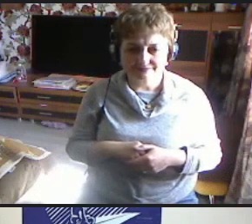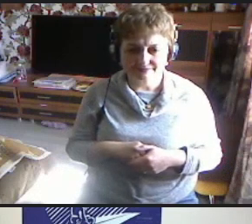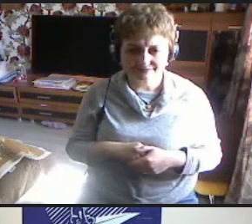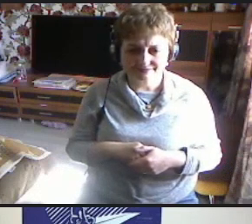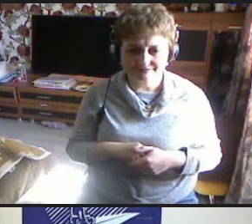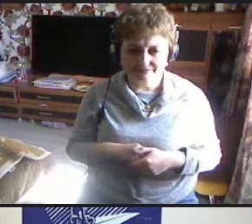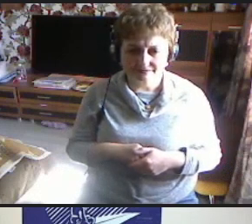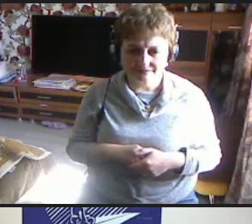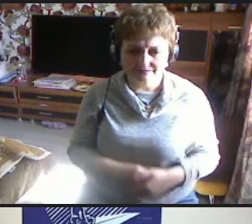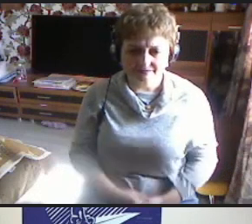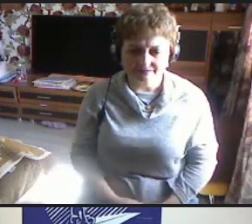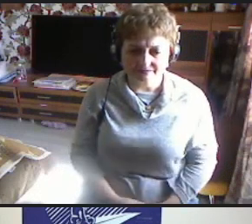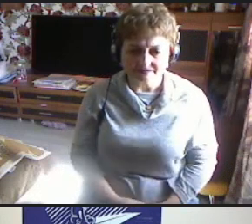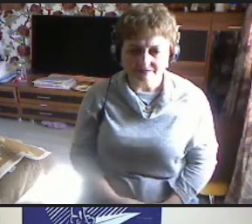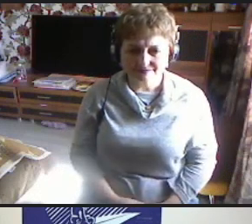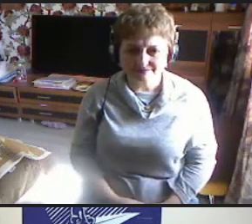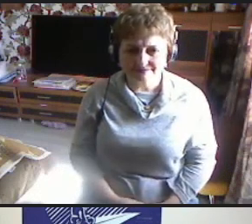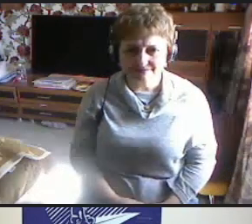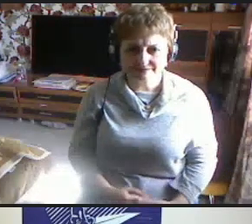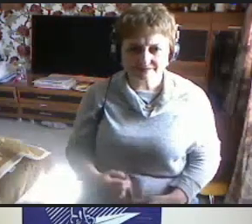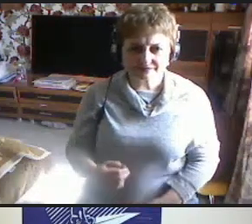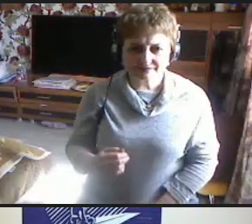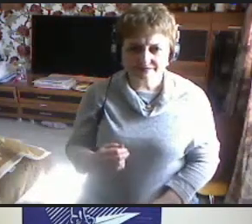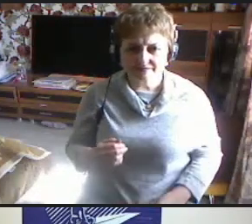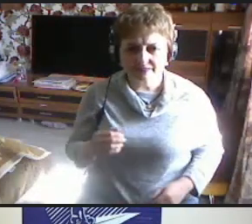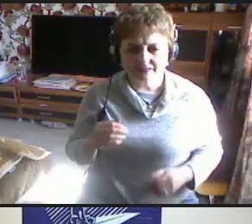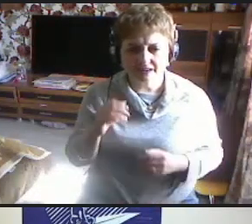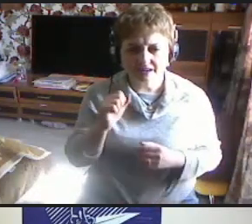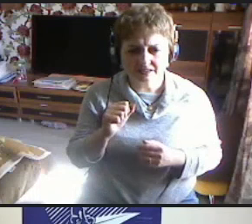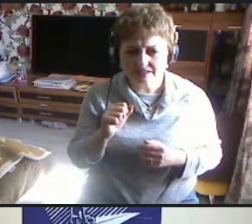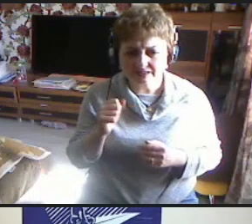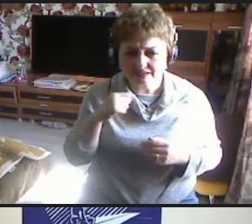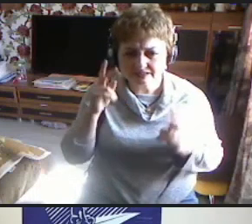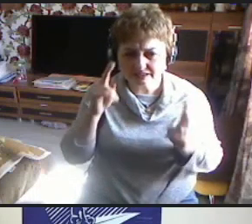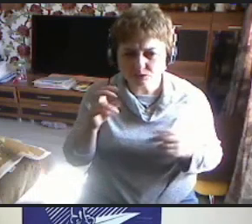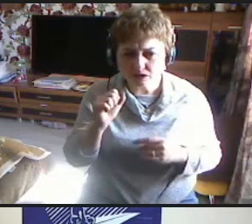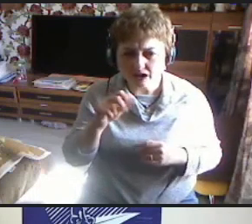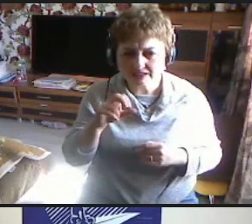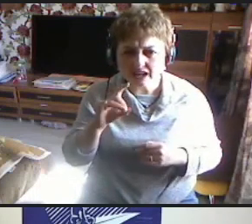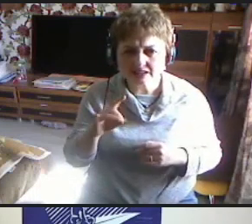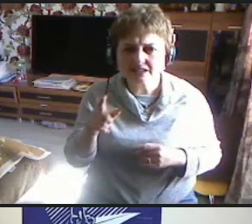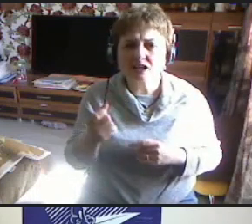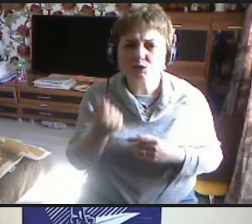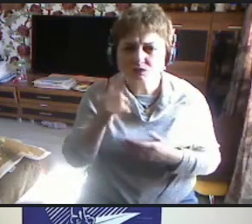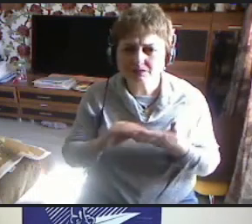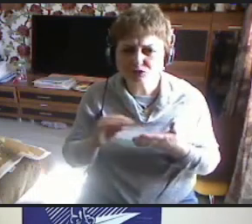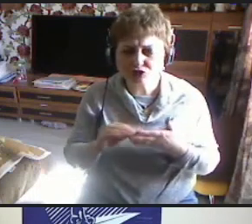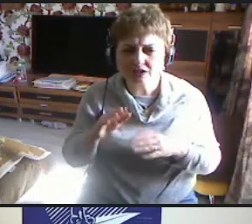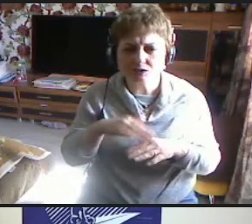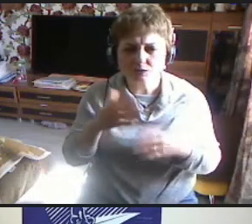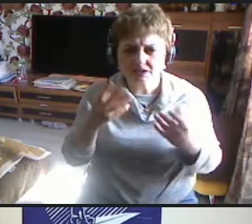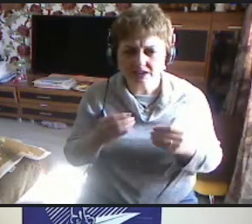понравилось. Так, сейчас. Добрый Александр Бесид. Не знаю, откуда Александр, вы откуда, напишите. Добрый день. В школе дали понять,